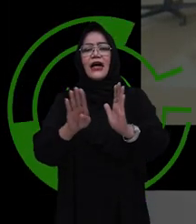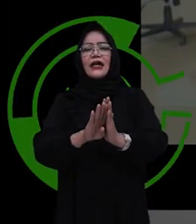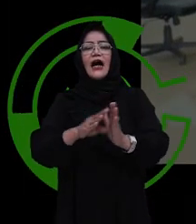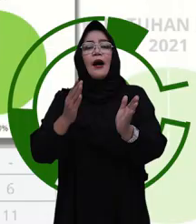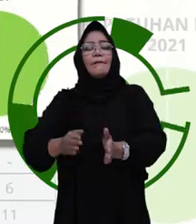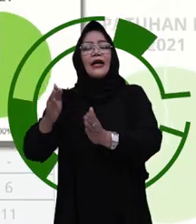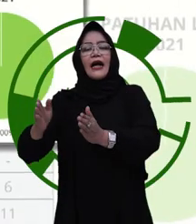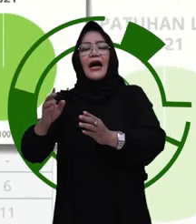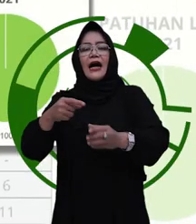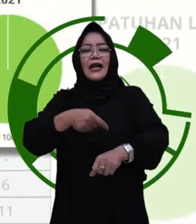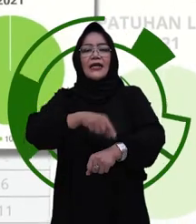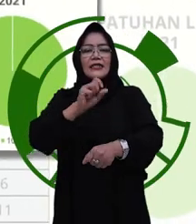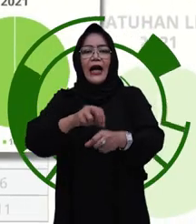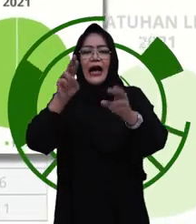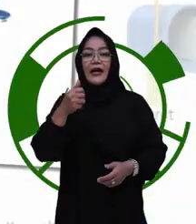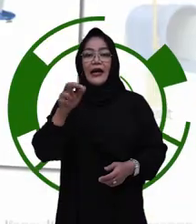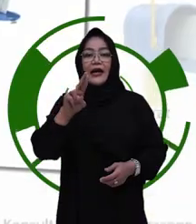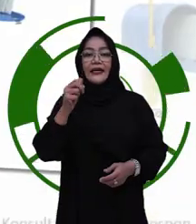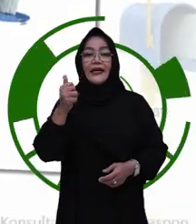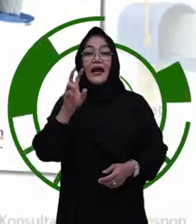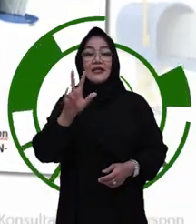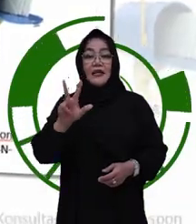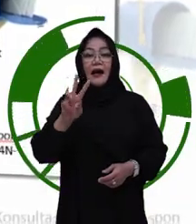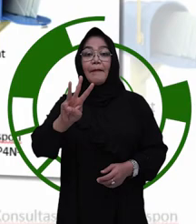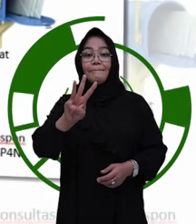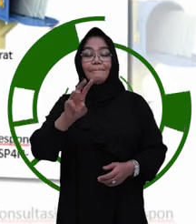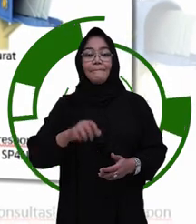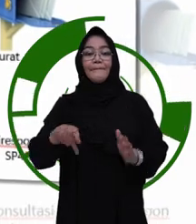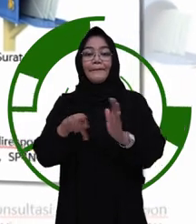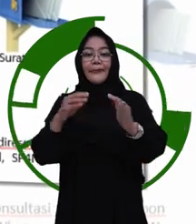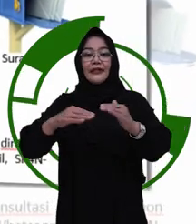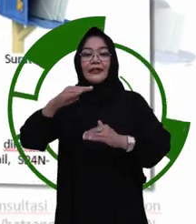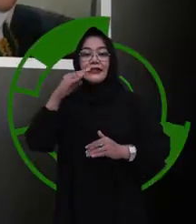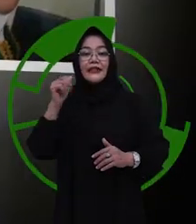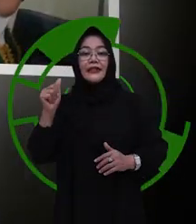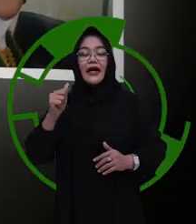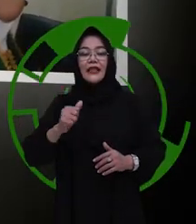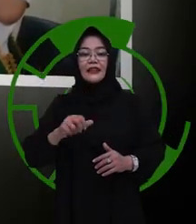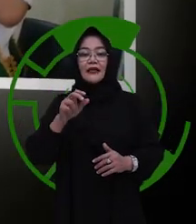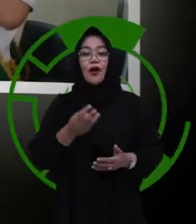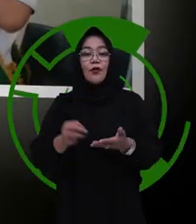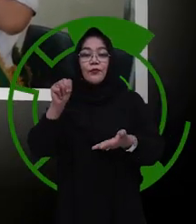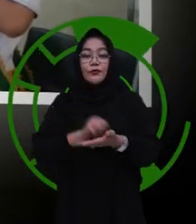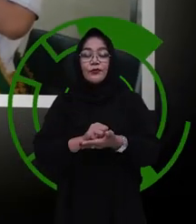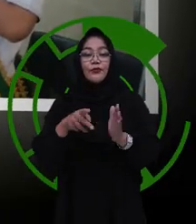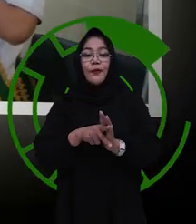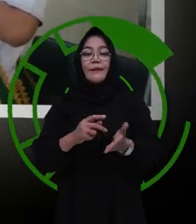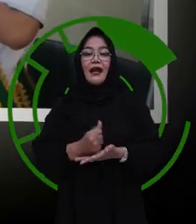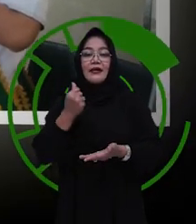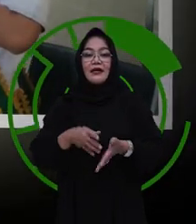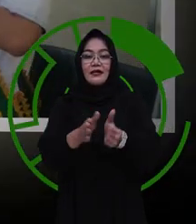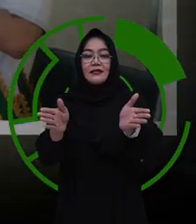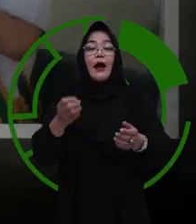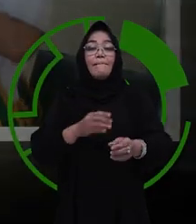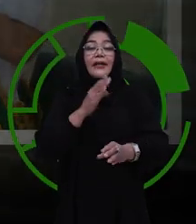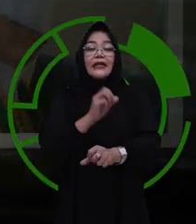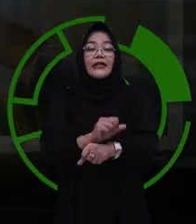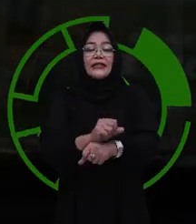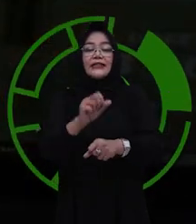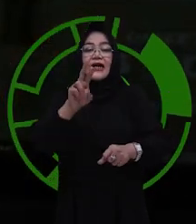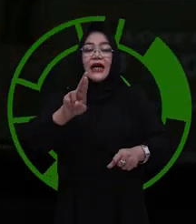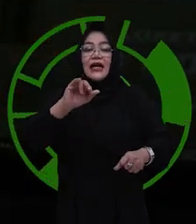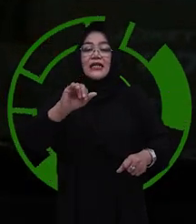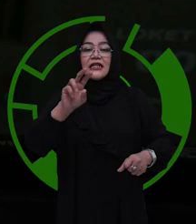berkala saat rapat maupun apel. Area 6, peningkatan kualitas pelayanan publik. Melakukan review standar pelayanan